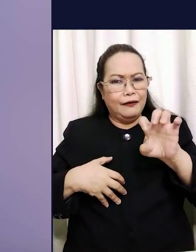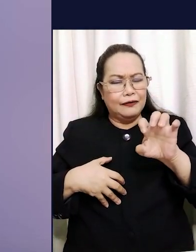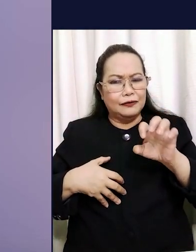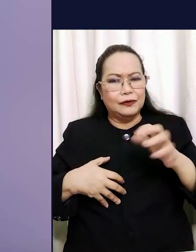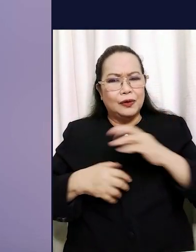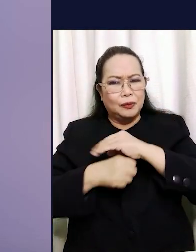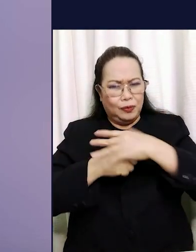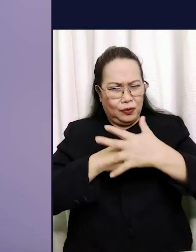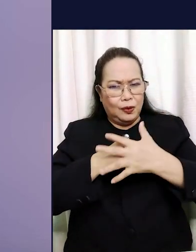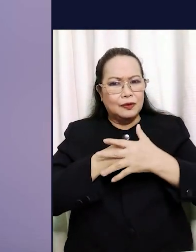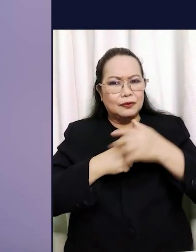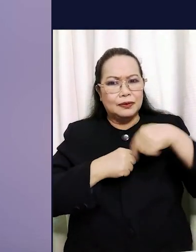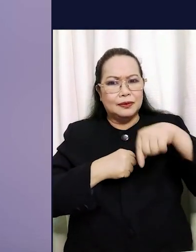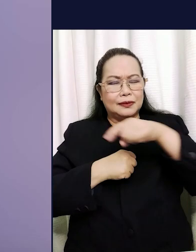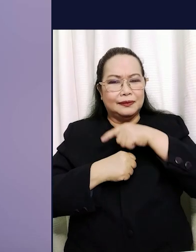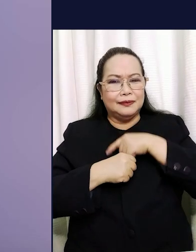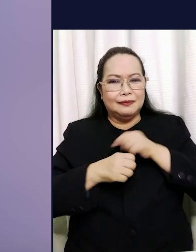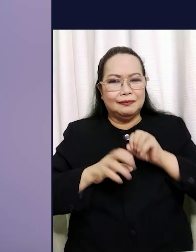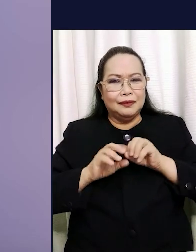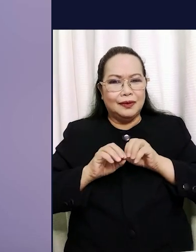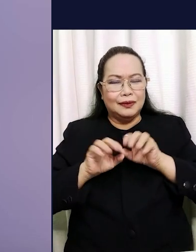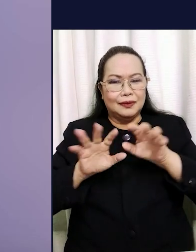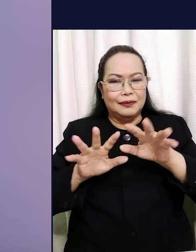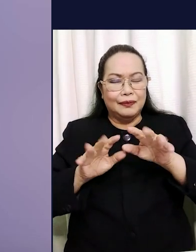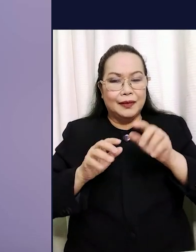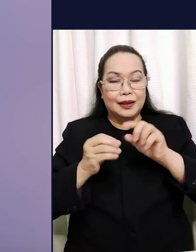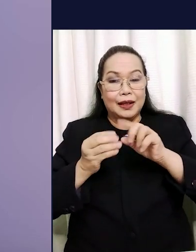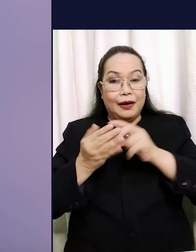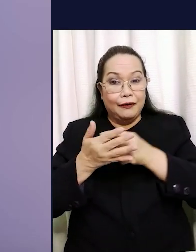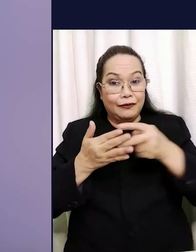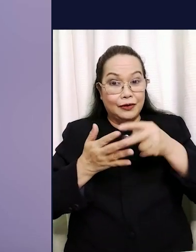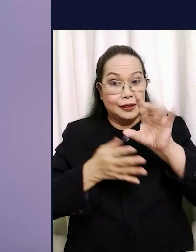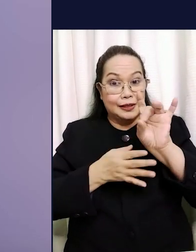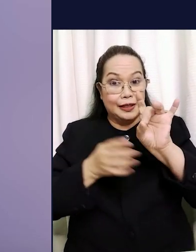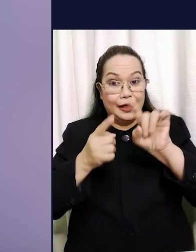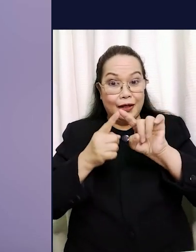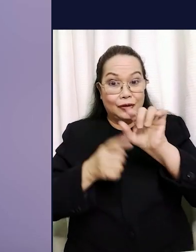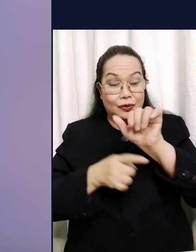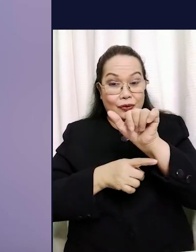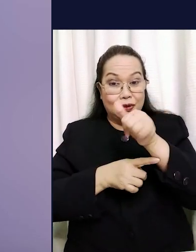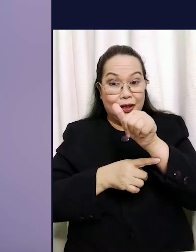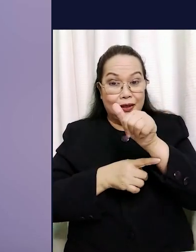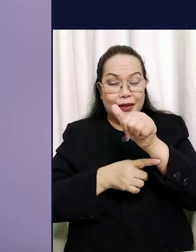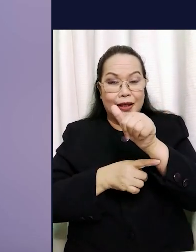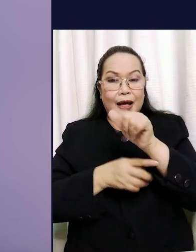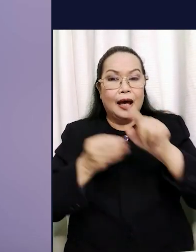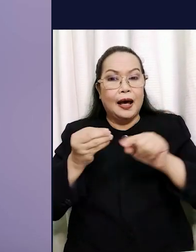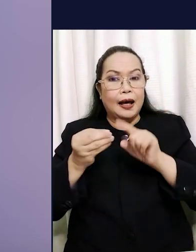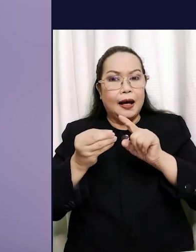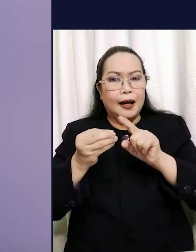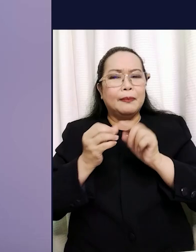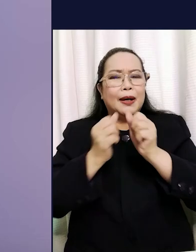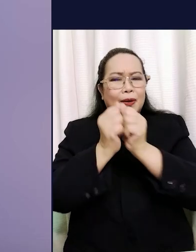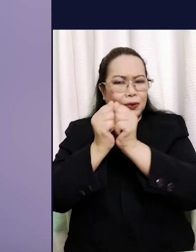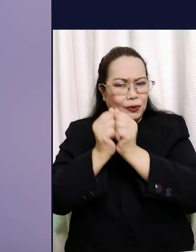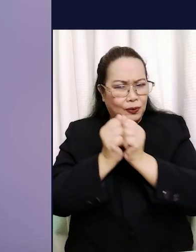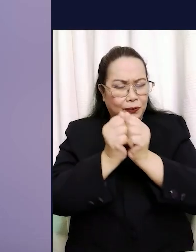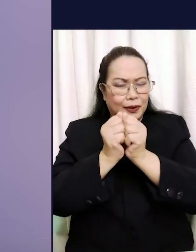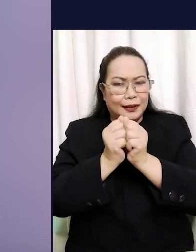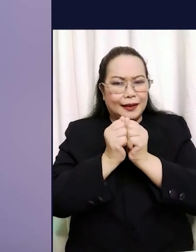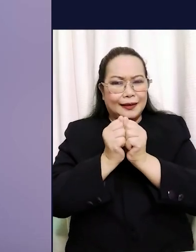mula verse 8 to 10, I would be calling it the abiding nature of love. The